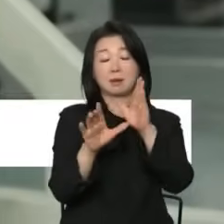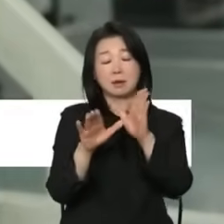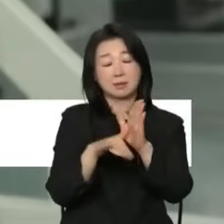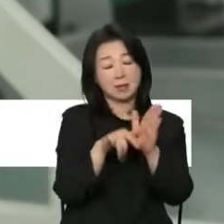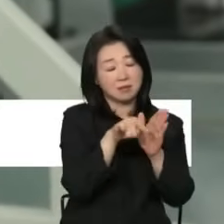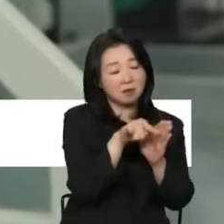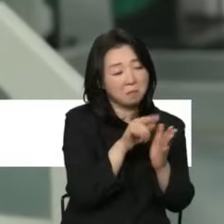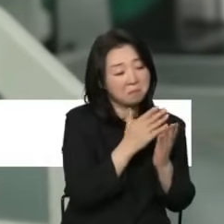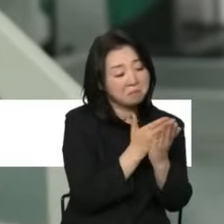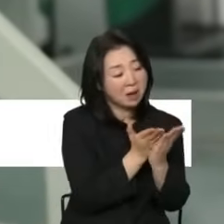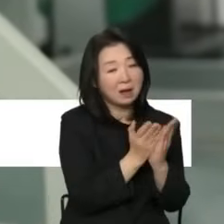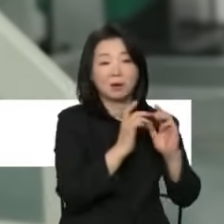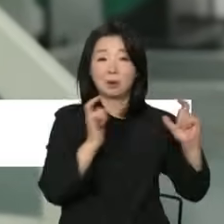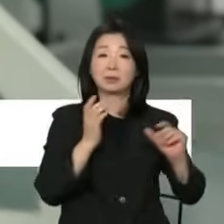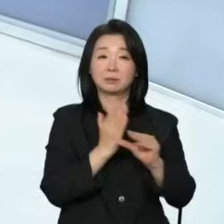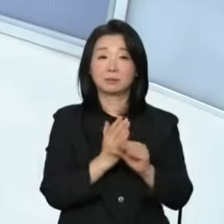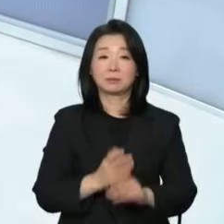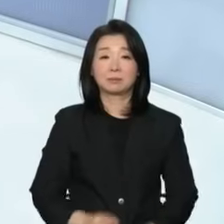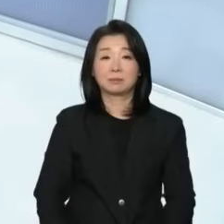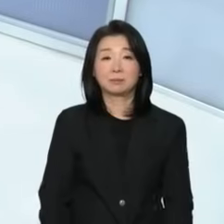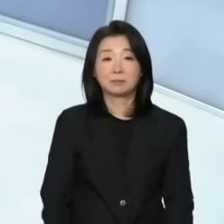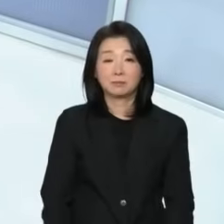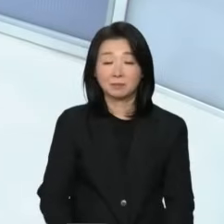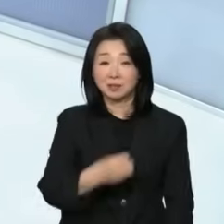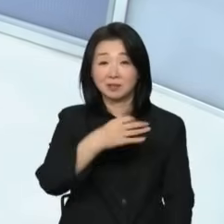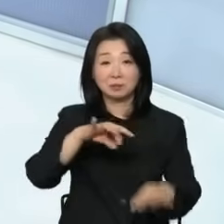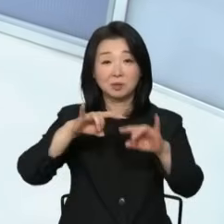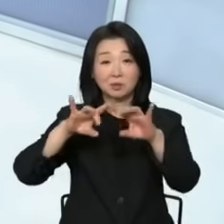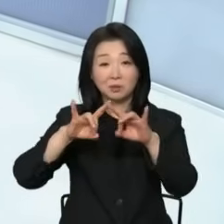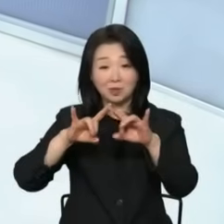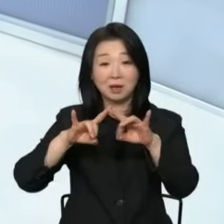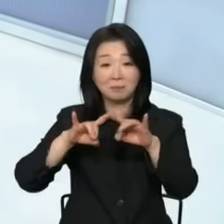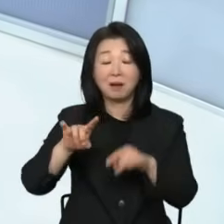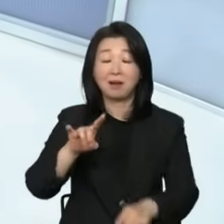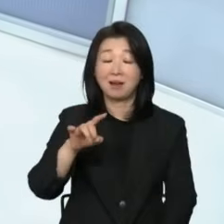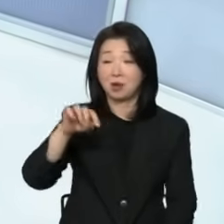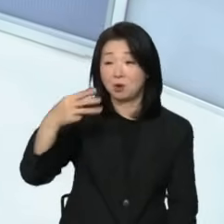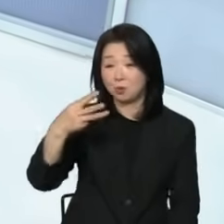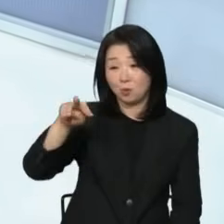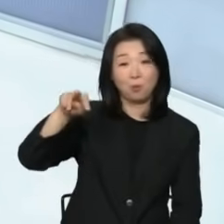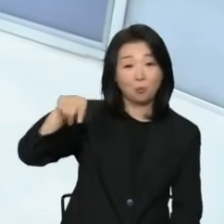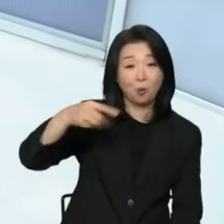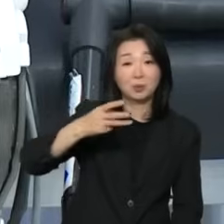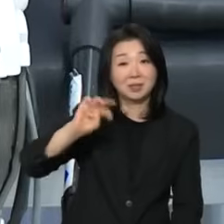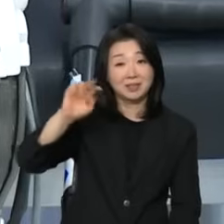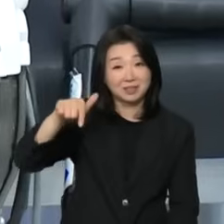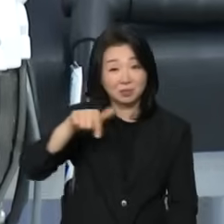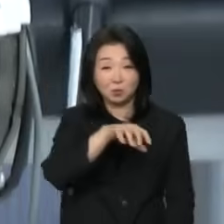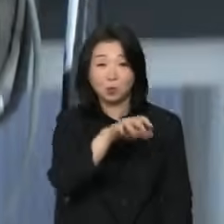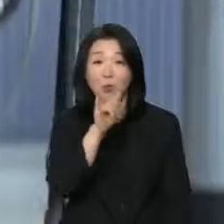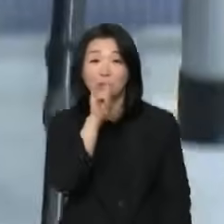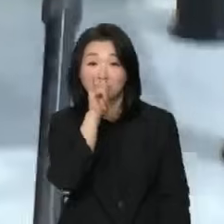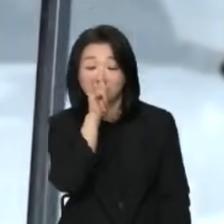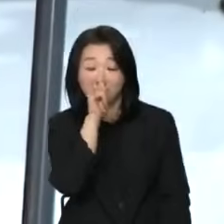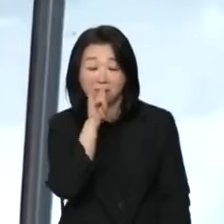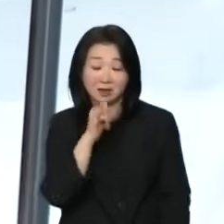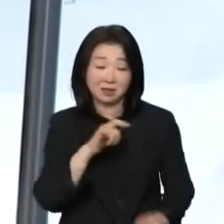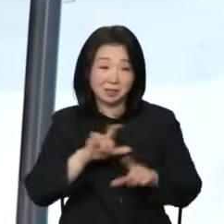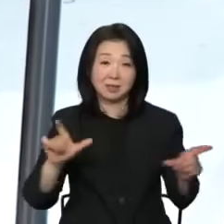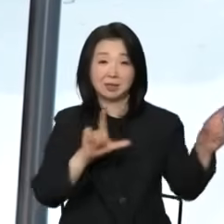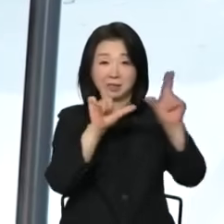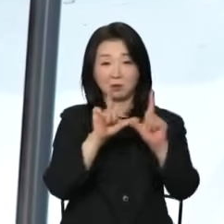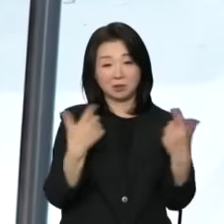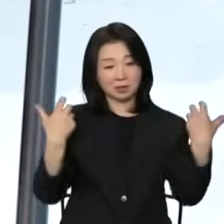영역은 넓어지는 추세입니다. 삼성전자와 엔젤 로보틱스 등 국내 기업들도 일상에서 착용할 수 있는 로봇을